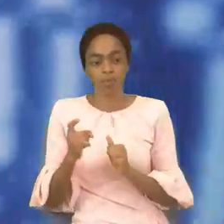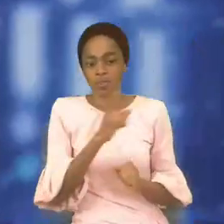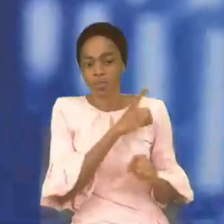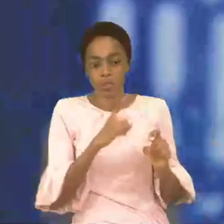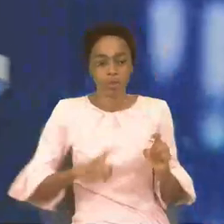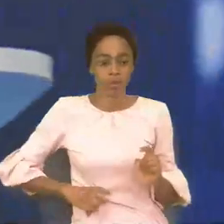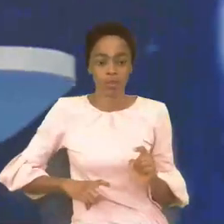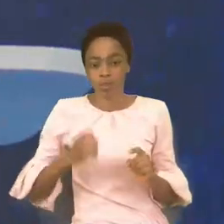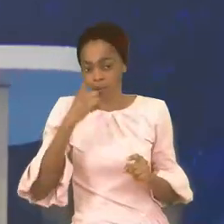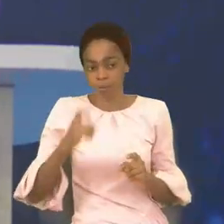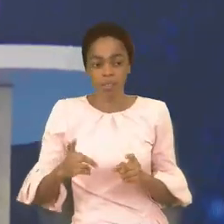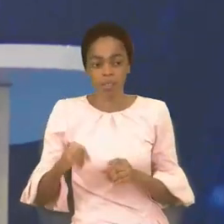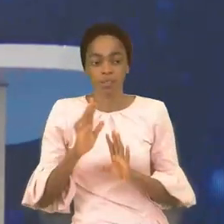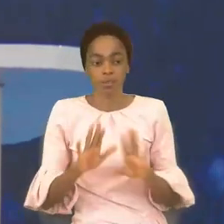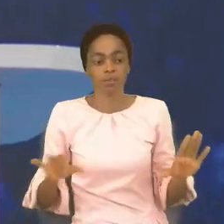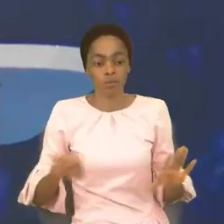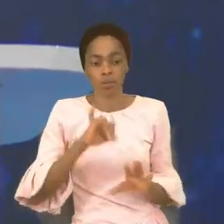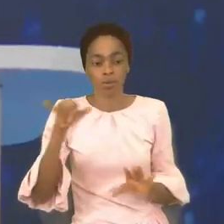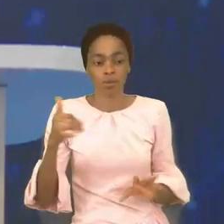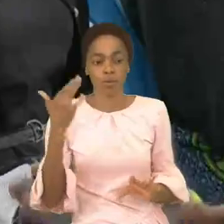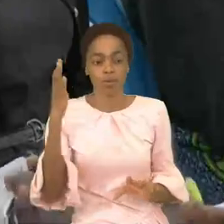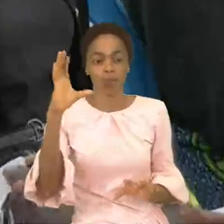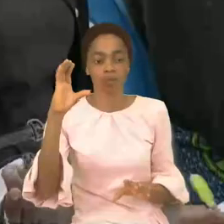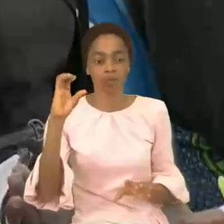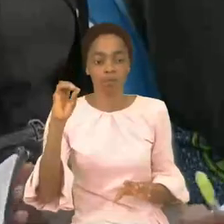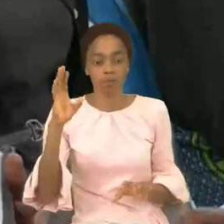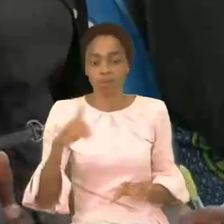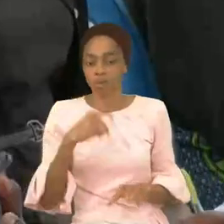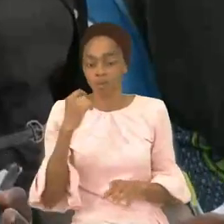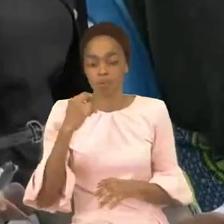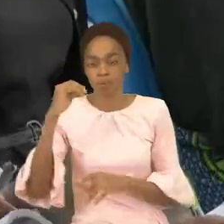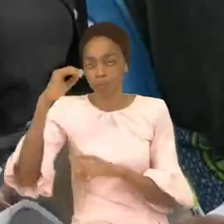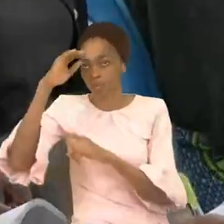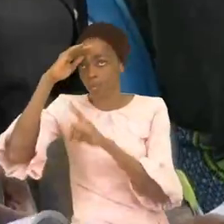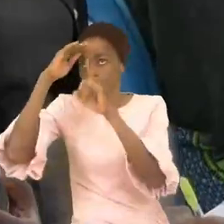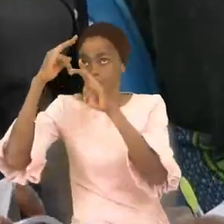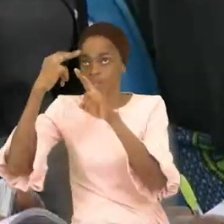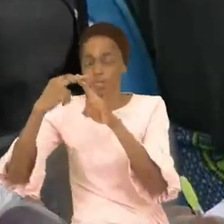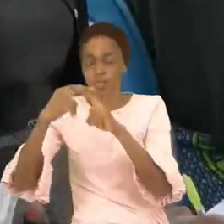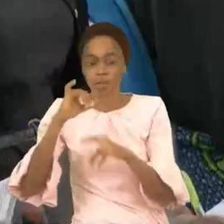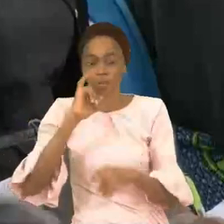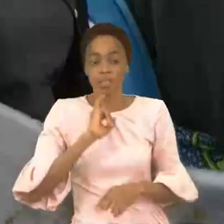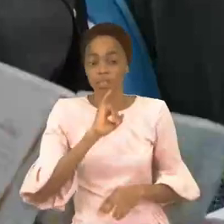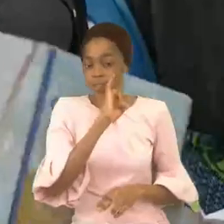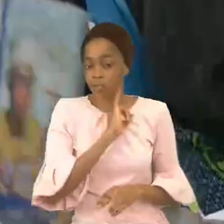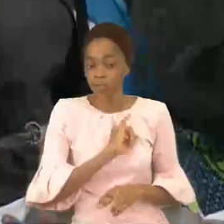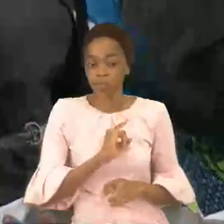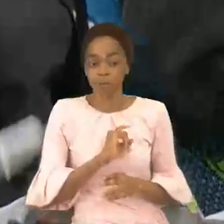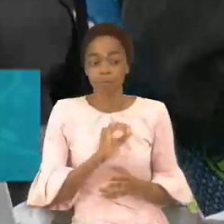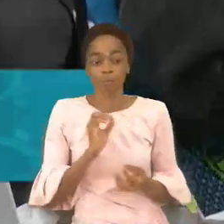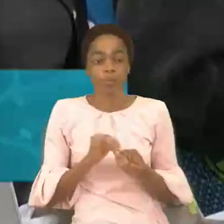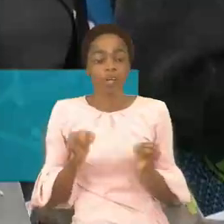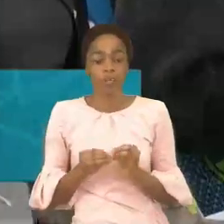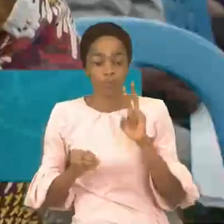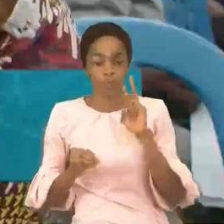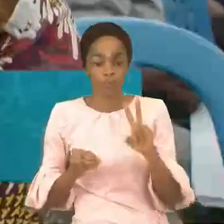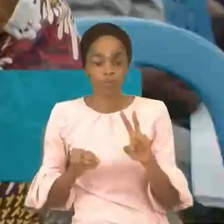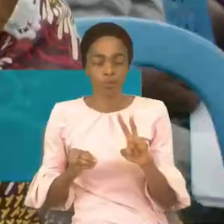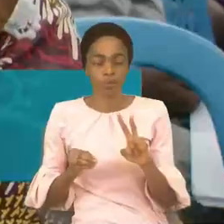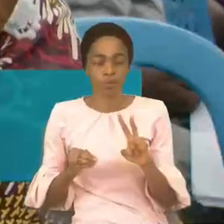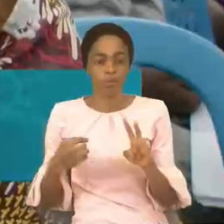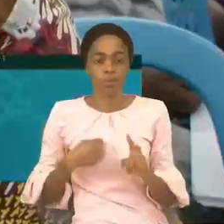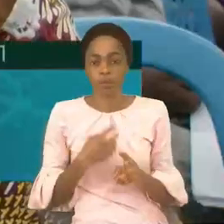aux enfants de Jacob qu'il appela du nom d'Israël. Deuxième élément, nous